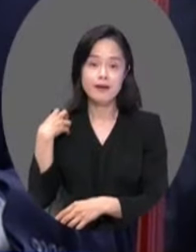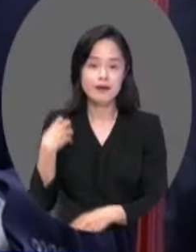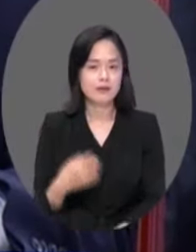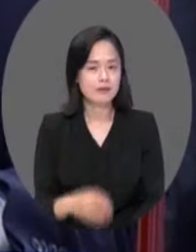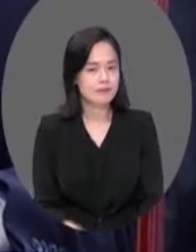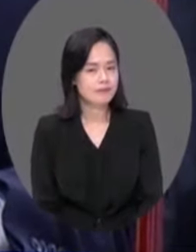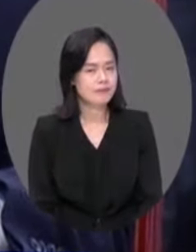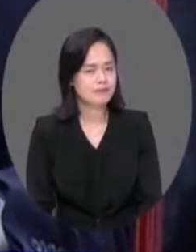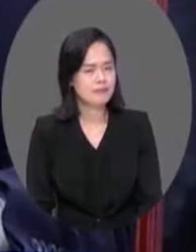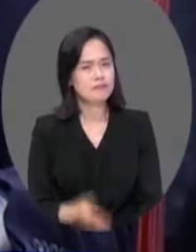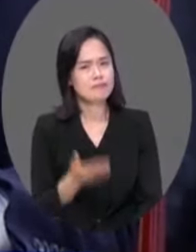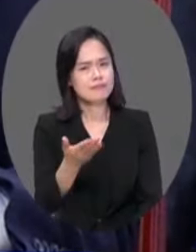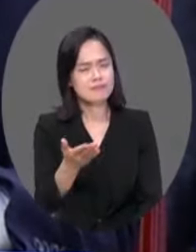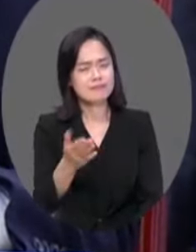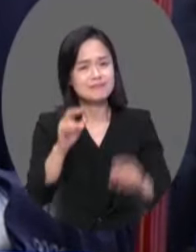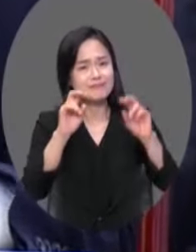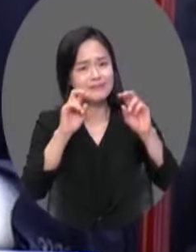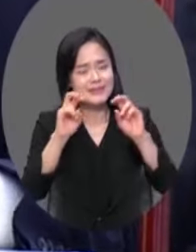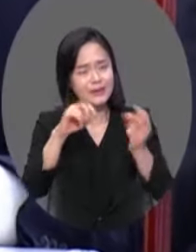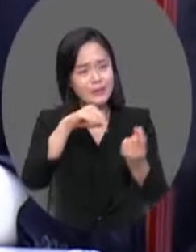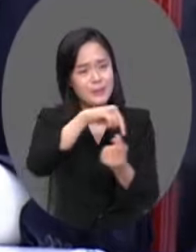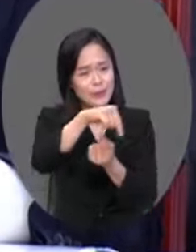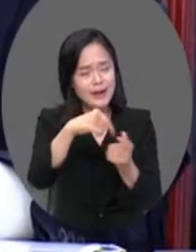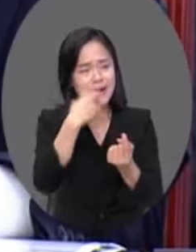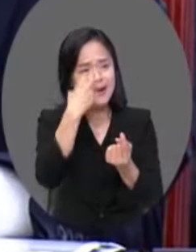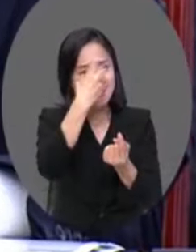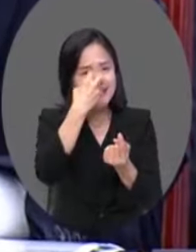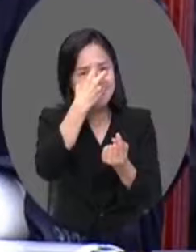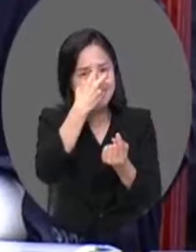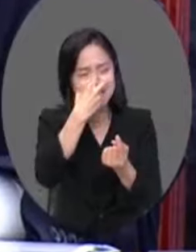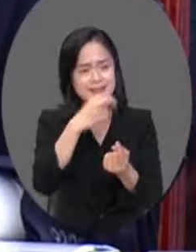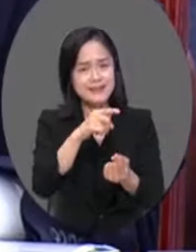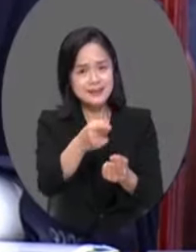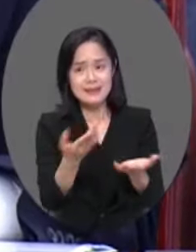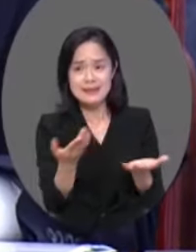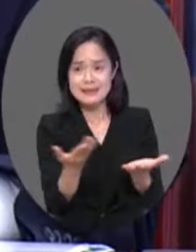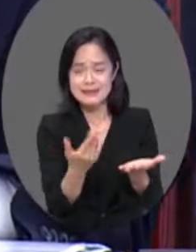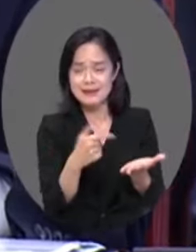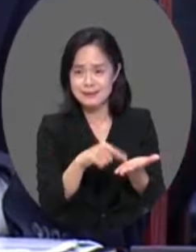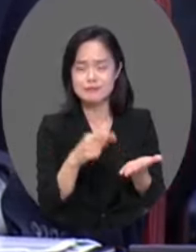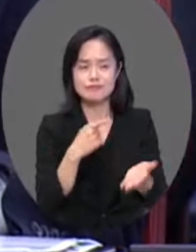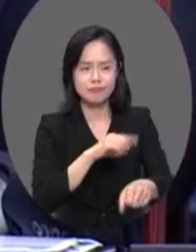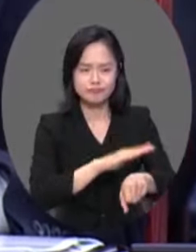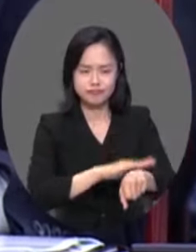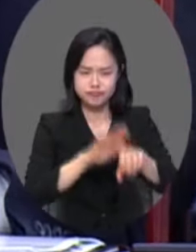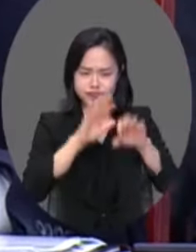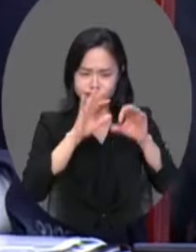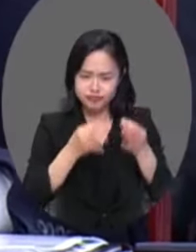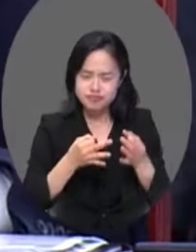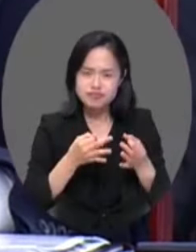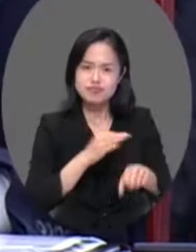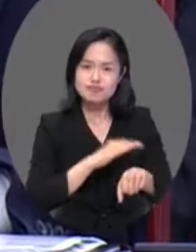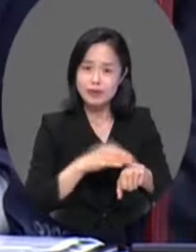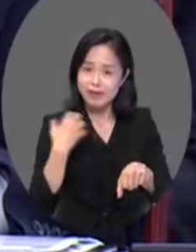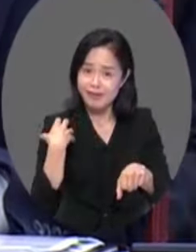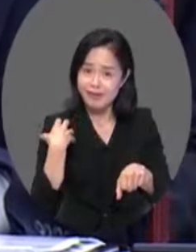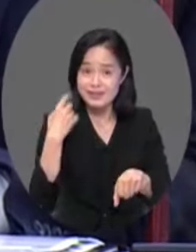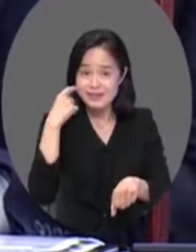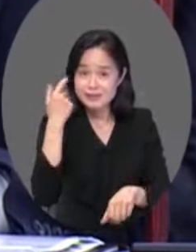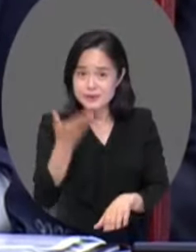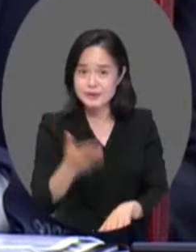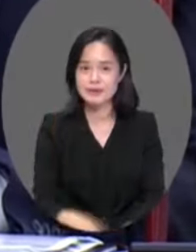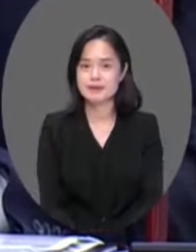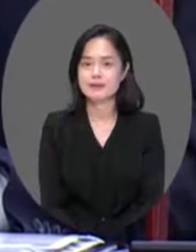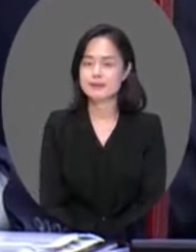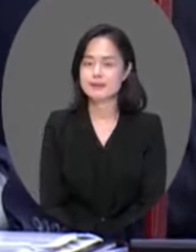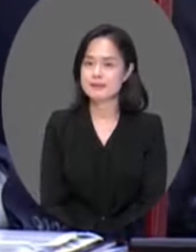건가요? 그건요 하루 아침에 증명될 수 없잖아요. 앞으로 제가 재직하는 아니, 동안에 뭘 쓰시고 뭐